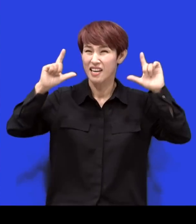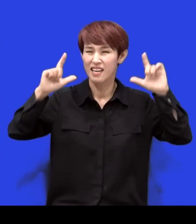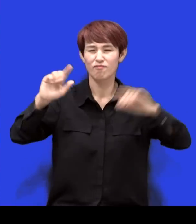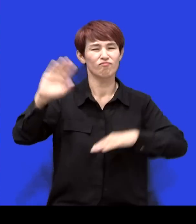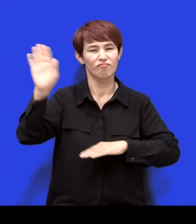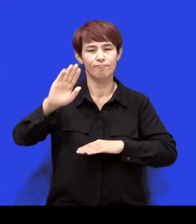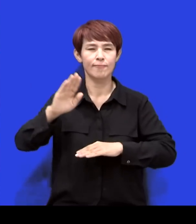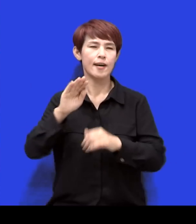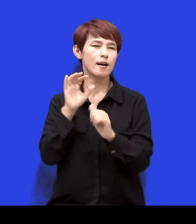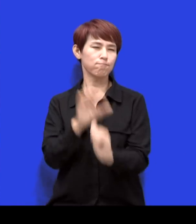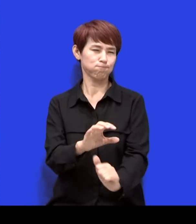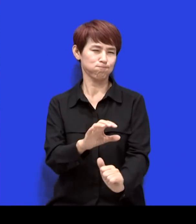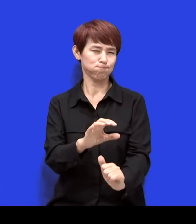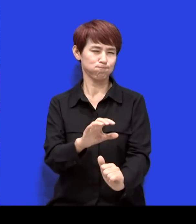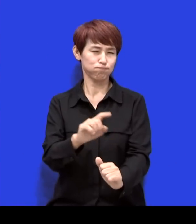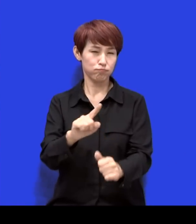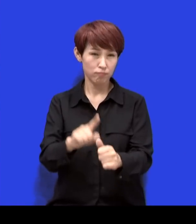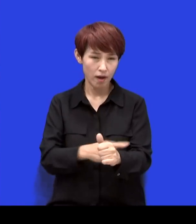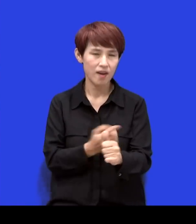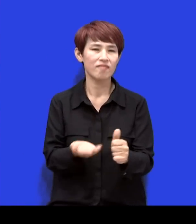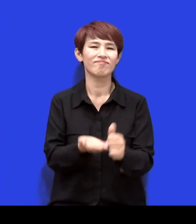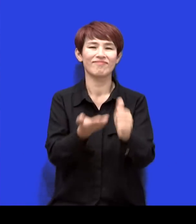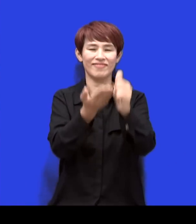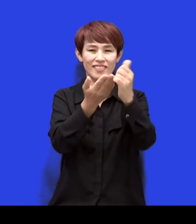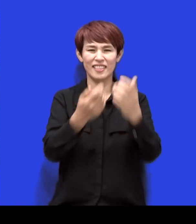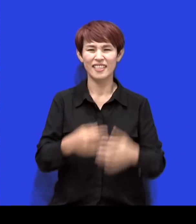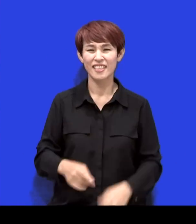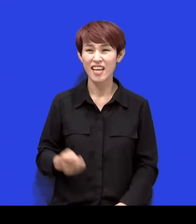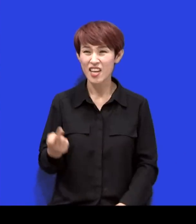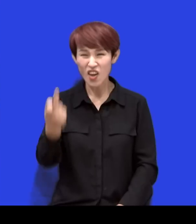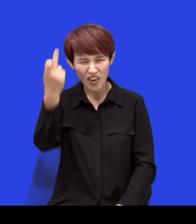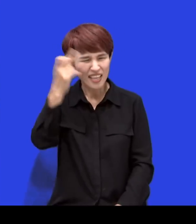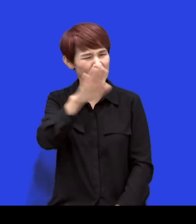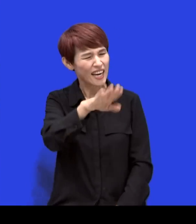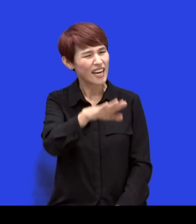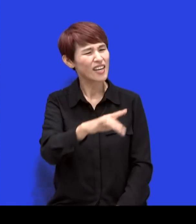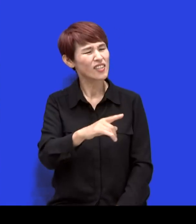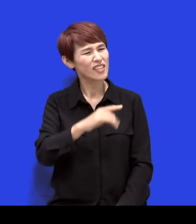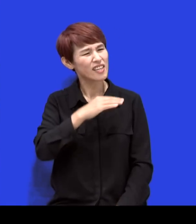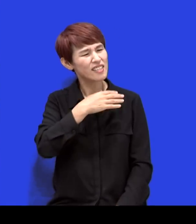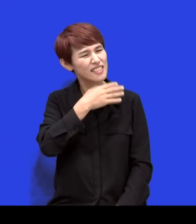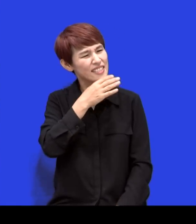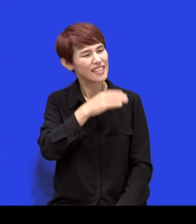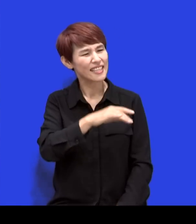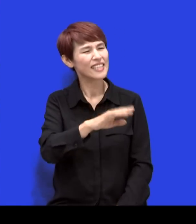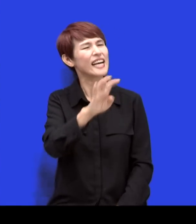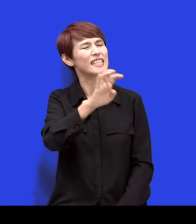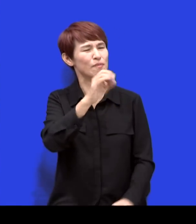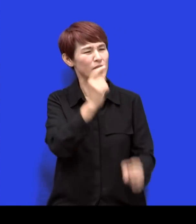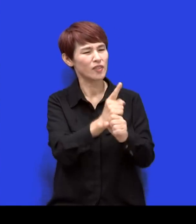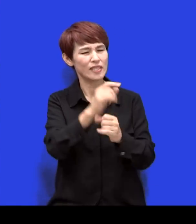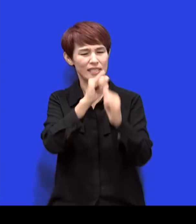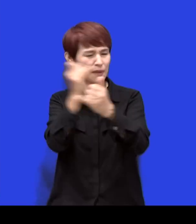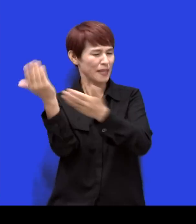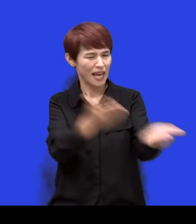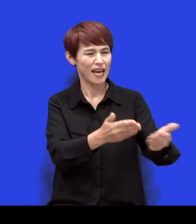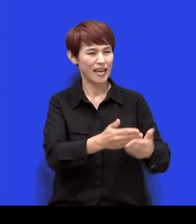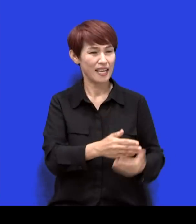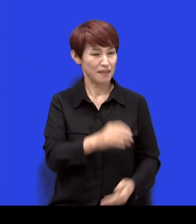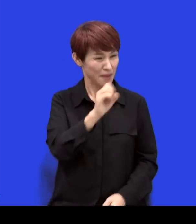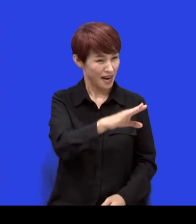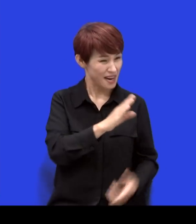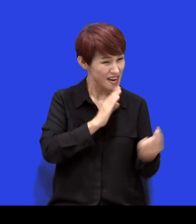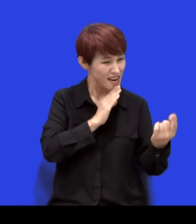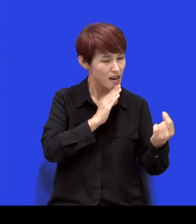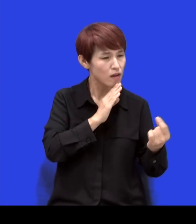같아요. 네. 와, 네. 그럼 그때 그 형이 너 40이야 그냥 내 받아 뭐 이렇게 했는데 형한테 지분을 일정 부분 띄워줘야 되는 거 아닙니까?